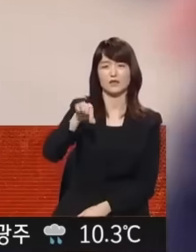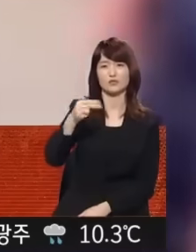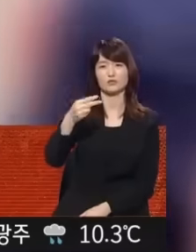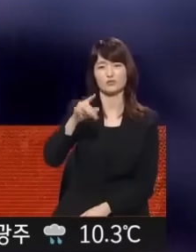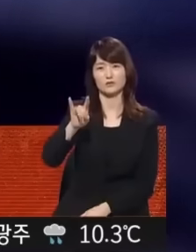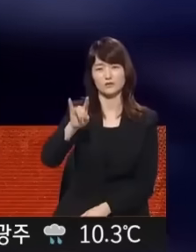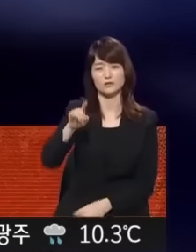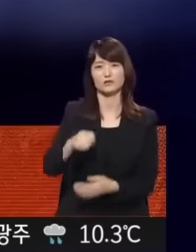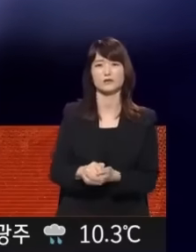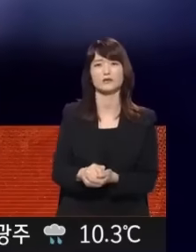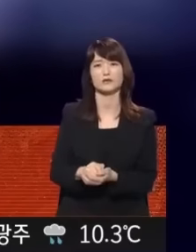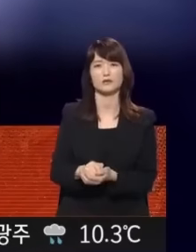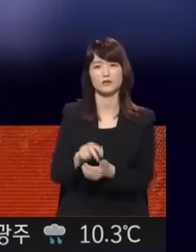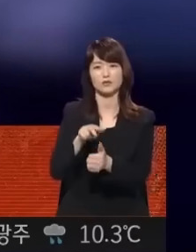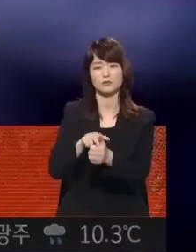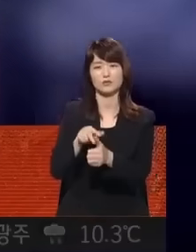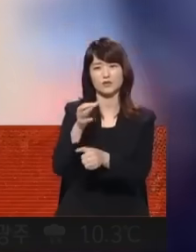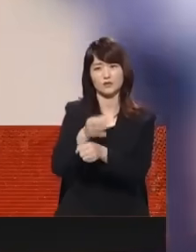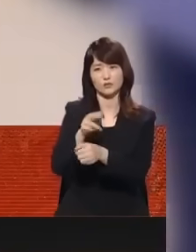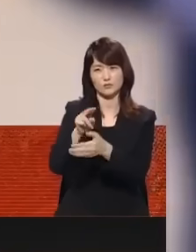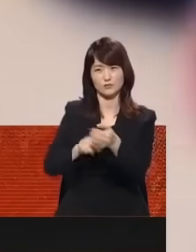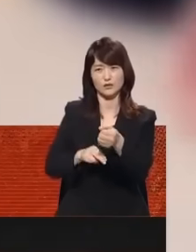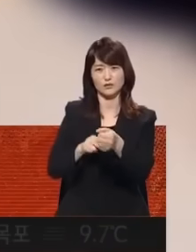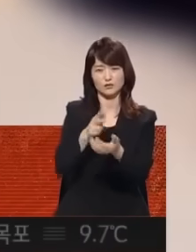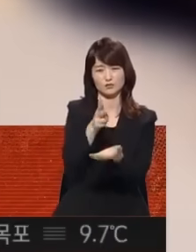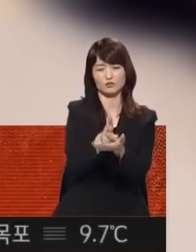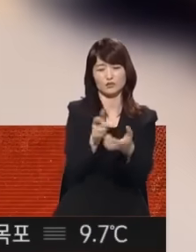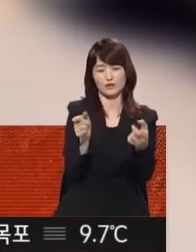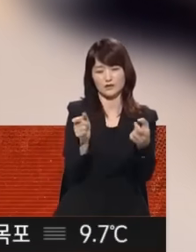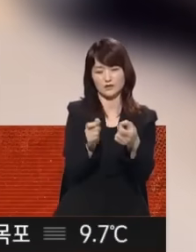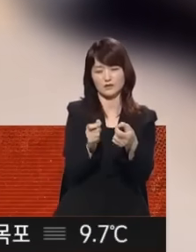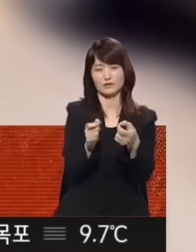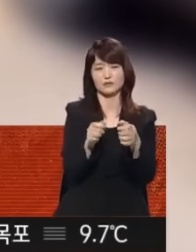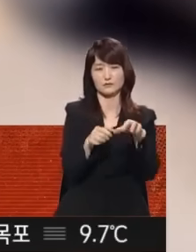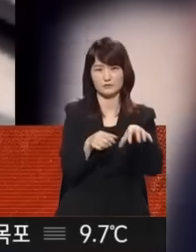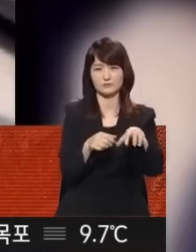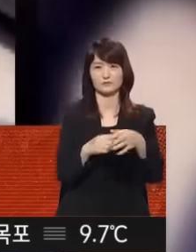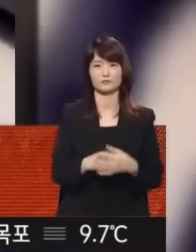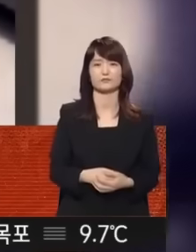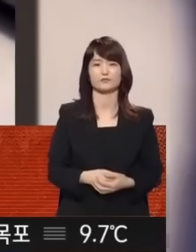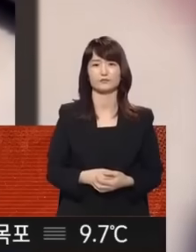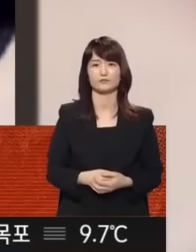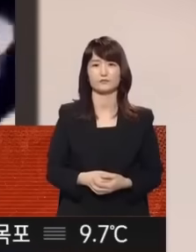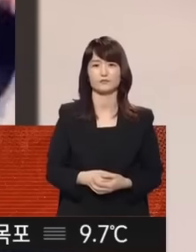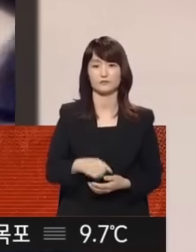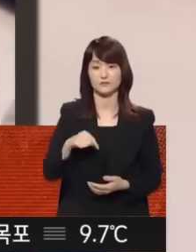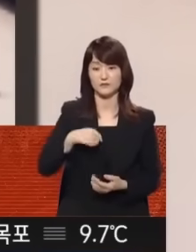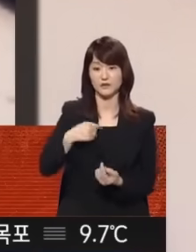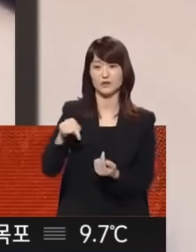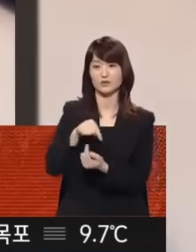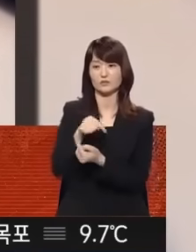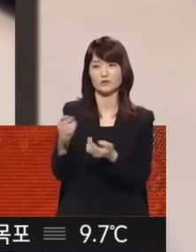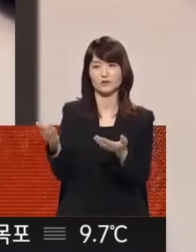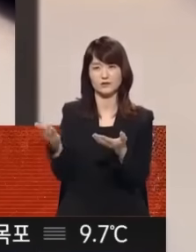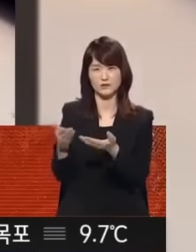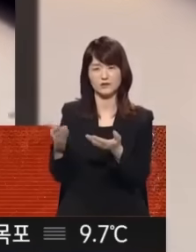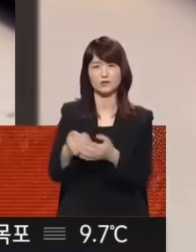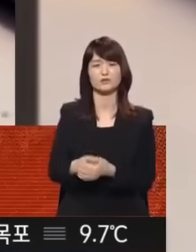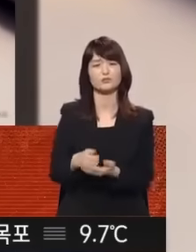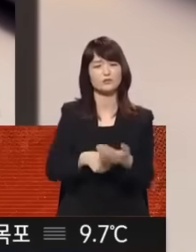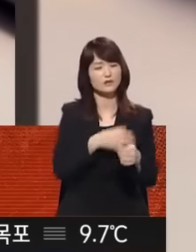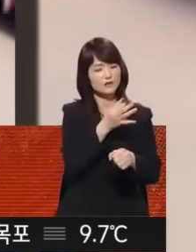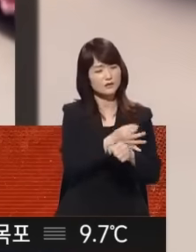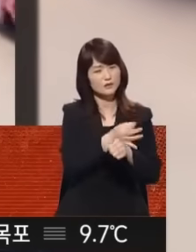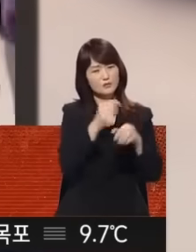주차장이라고 하는데 지금 제보를 한 차량이 이 도매시장에 뭐 자기도 자영업을 해서 물건들 때려왔답니다. 그래서